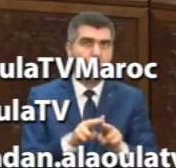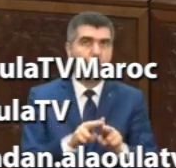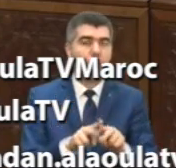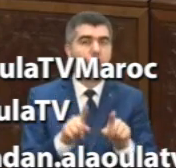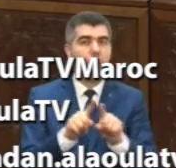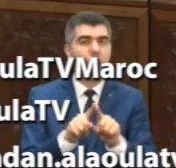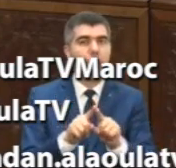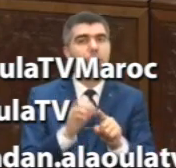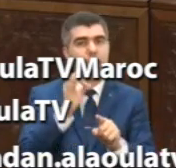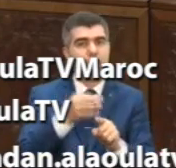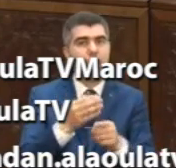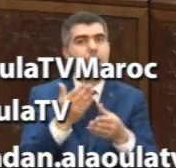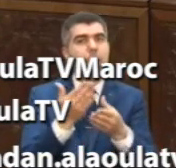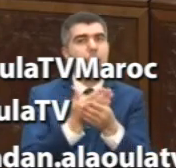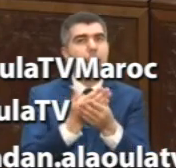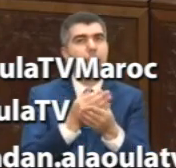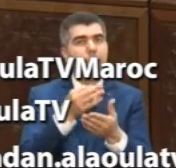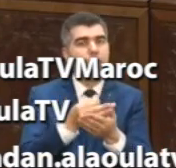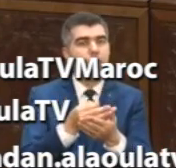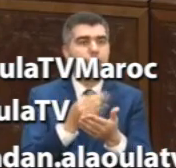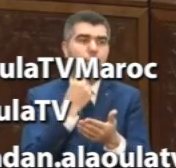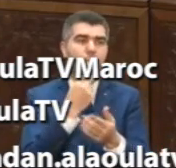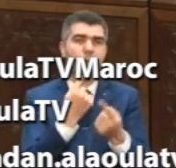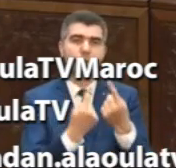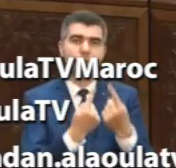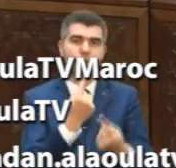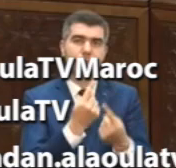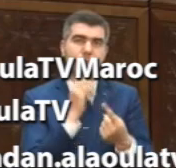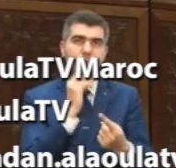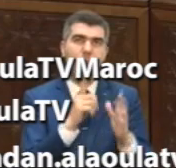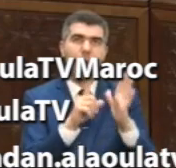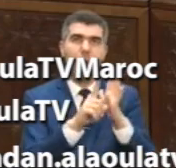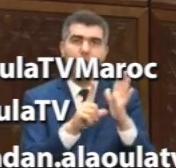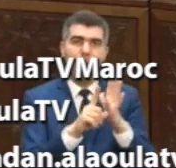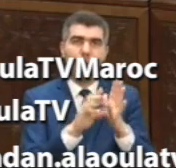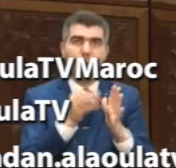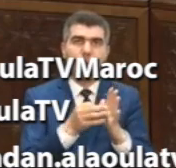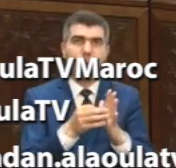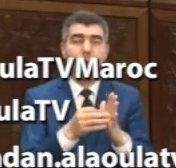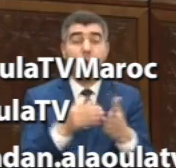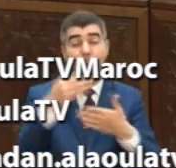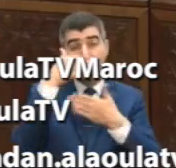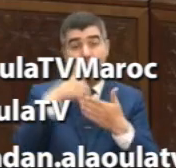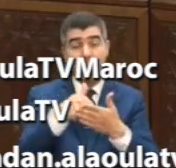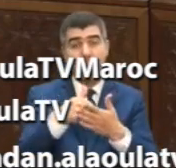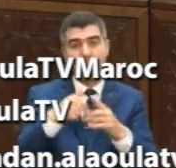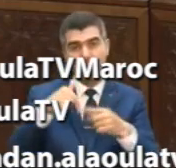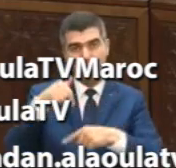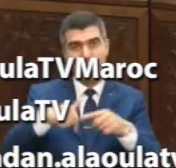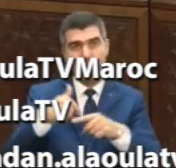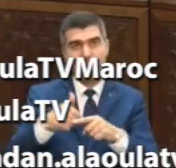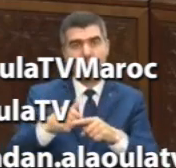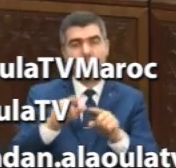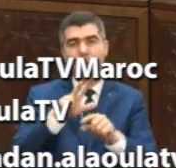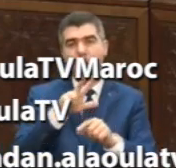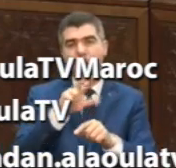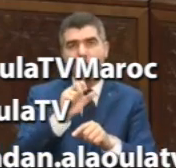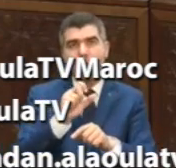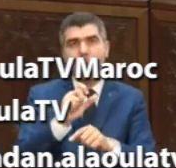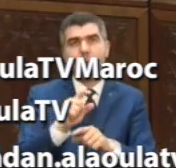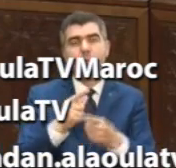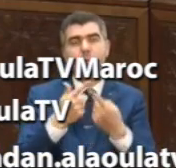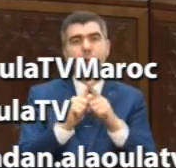طلب عروض وعلى التقيد بضفاتر التحملات. وبلادنا كنظن راه كاينه فيها اليات معروفه ومؤسساتيه